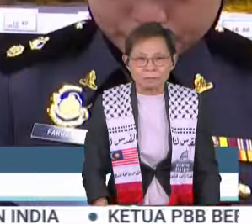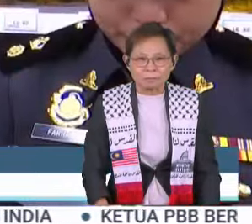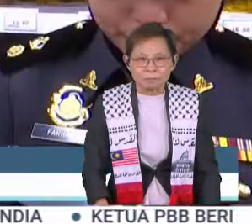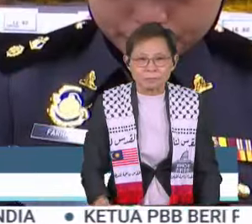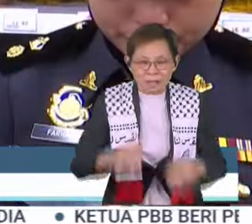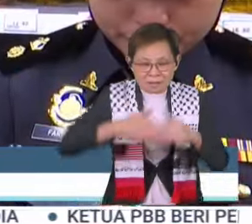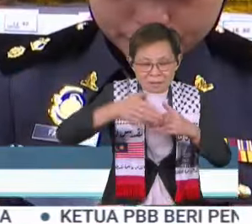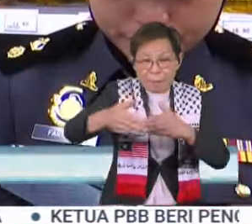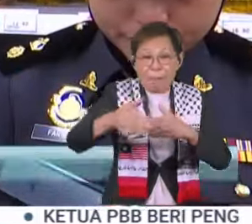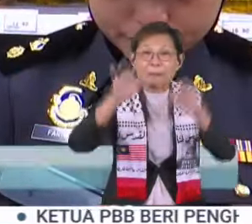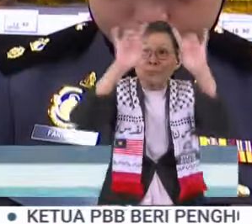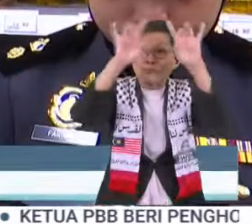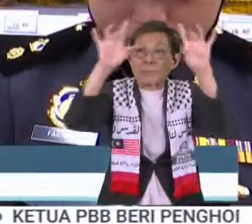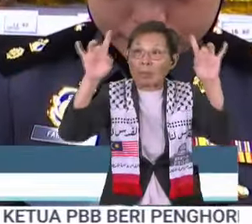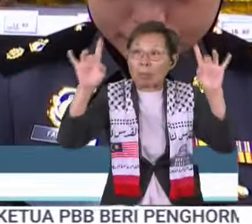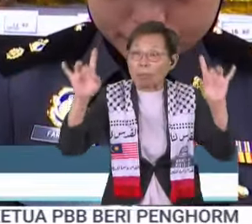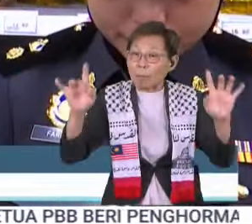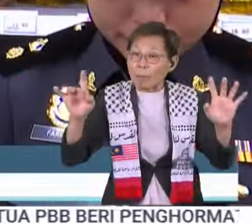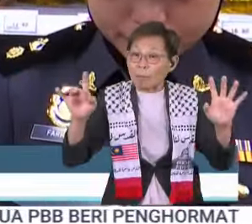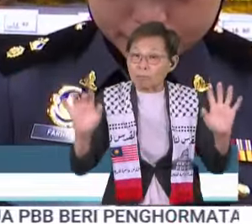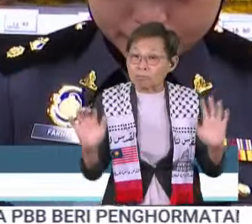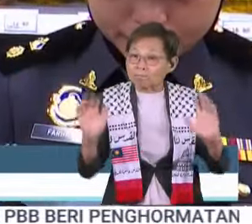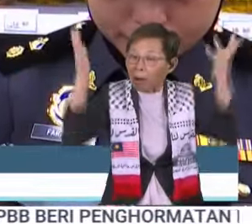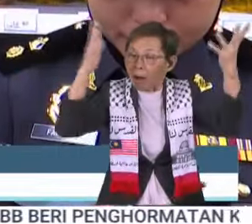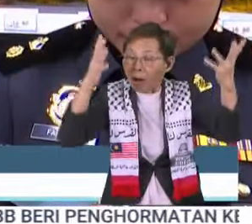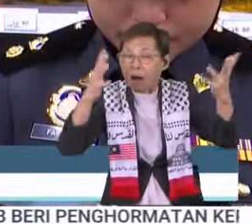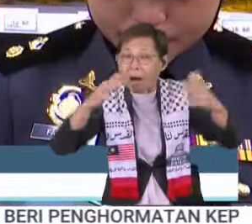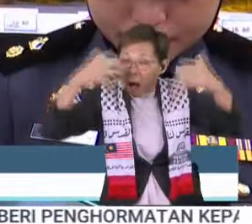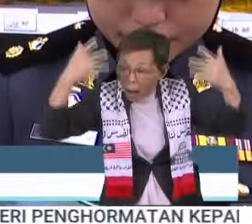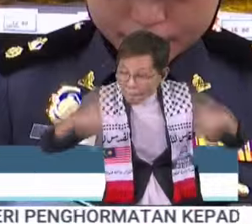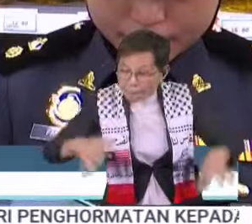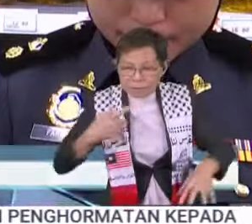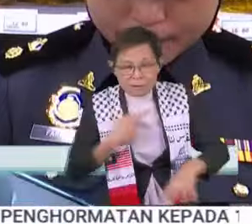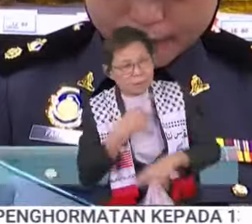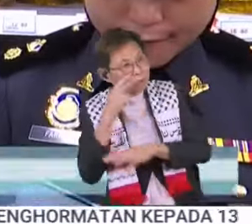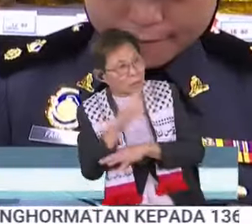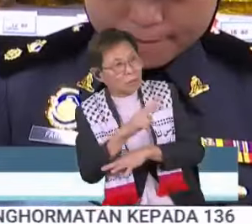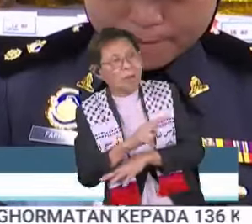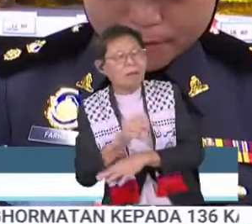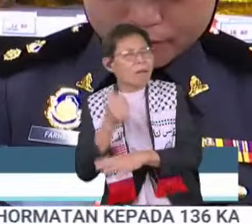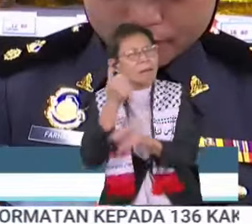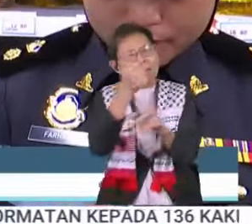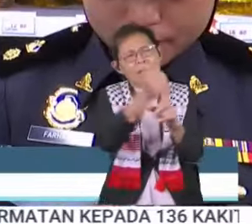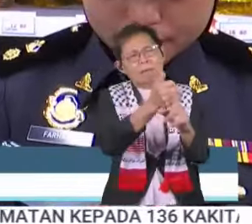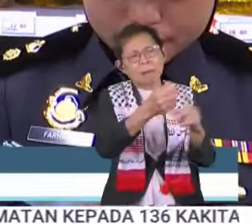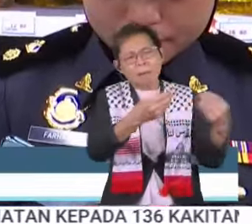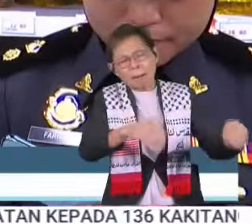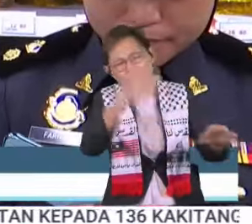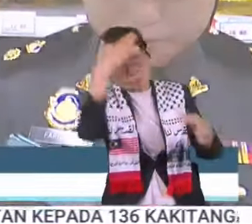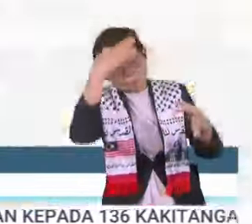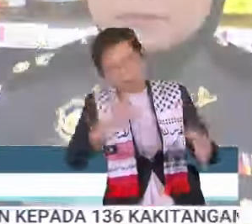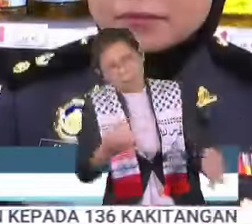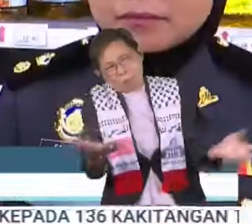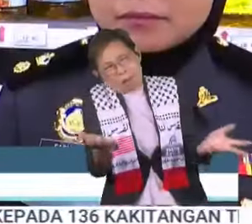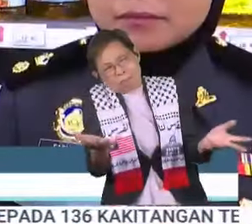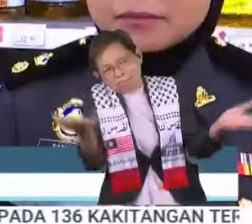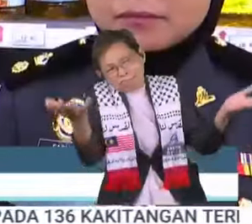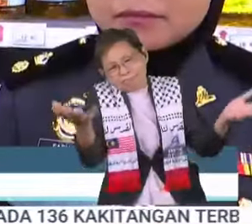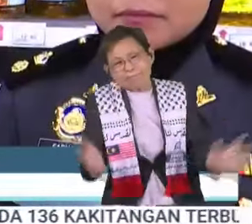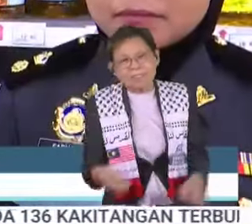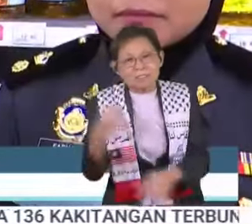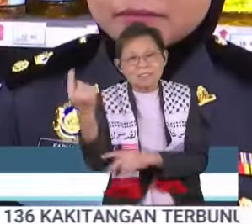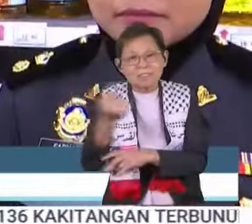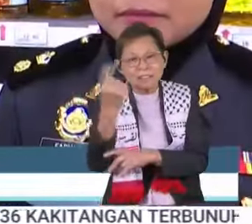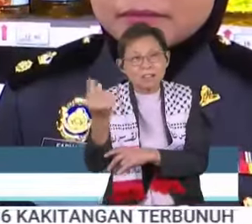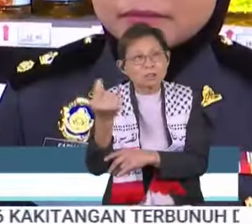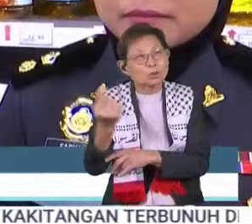Lepas perayaan ini, kita tengoklah macam mana. Kan? Kita let the market decide. Macam mana kan? Okey.